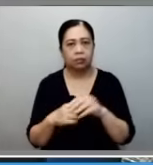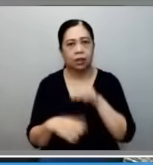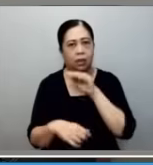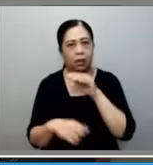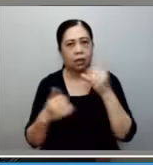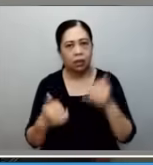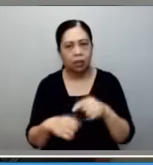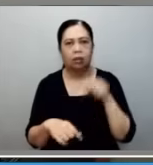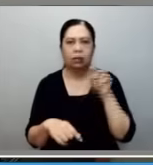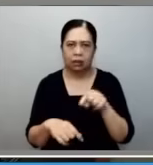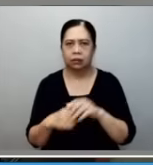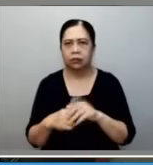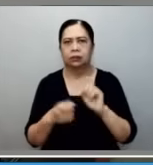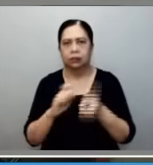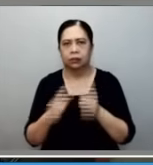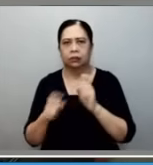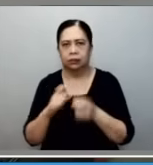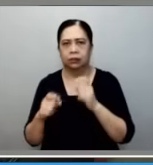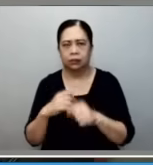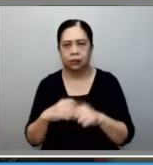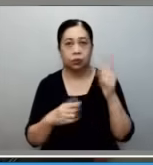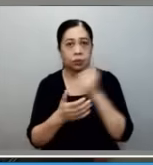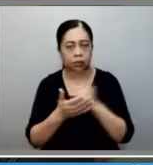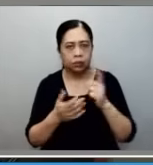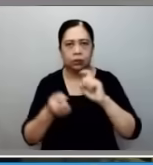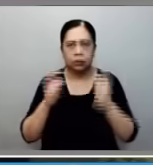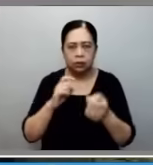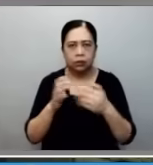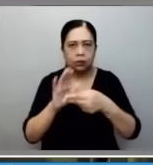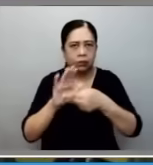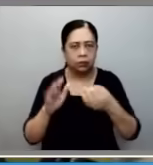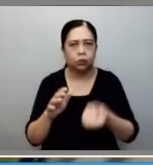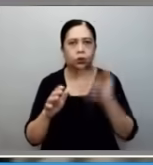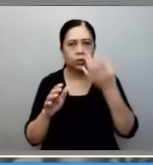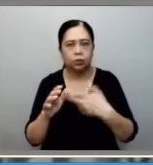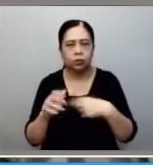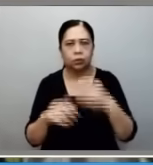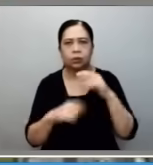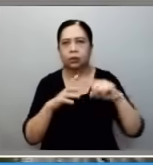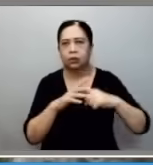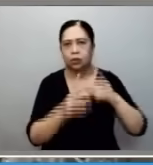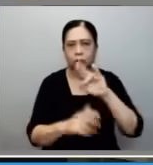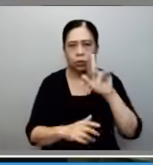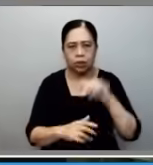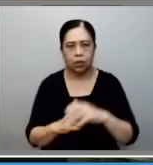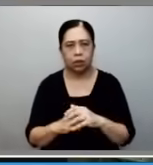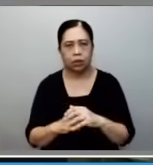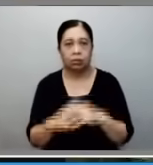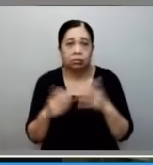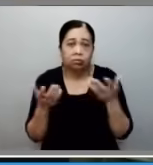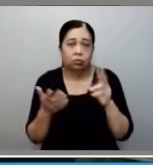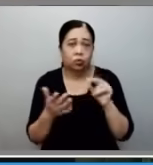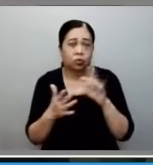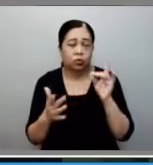heto raw yun. Dalawang beses sa isang linggo raw kasi siyang magpalit ng presyo mula pa noong Hulyo. Wala naman din daw siyang magawa dahil